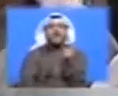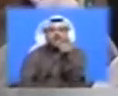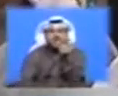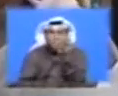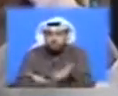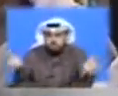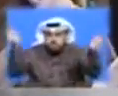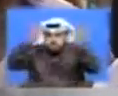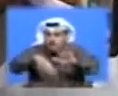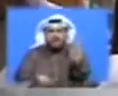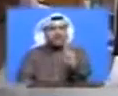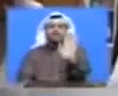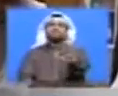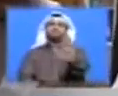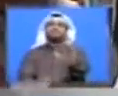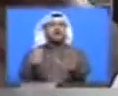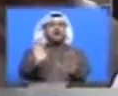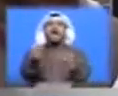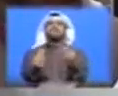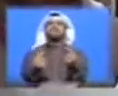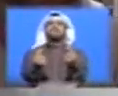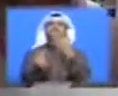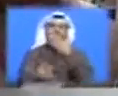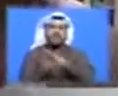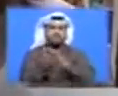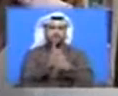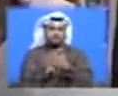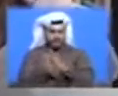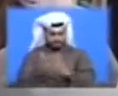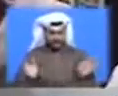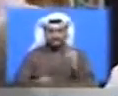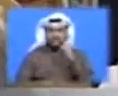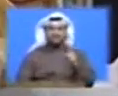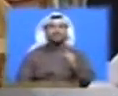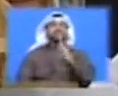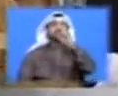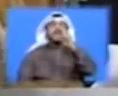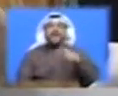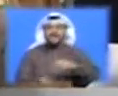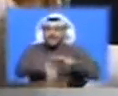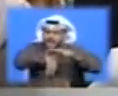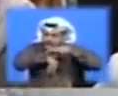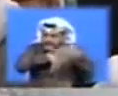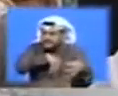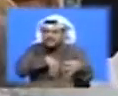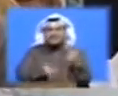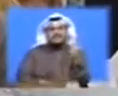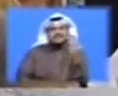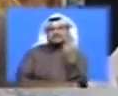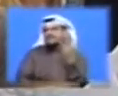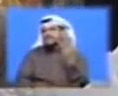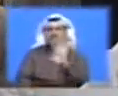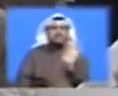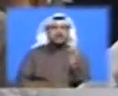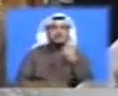كانوا العاملين في المجال الطبي او المخالطين في كأقرباء للمرضى المصابين. الإصابات في حدودها الدنيا، المنظمة الصحة